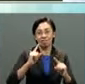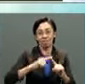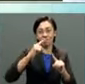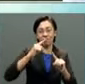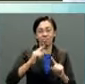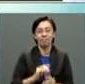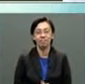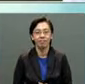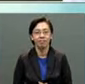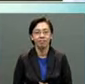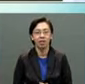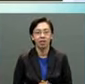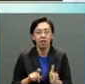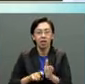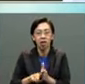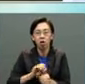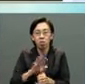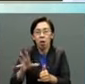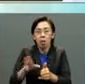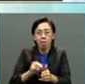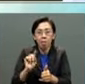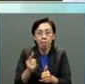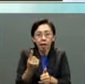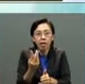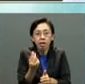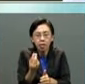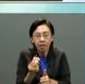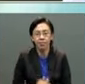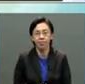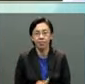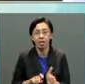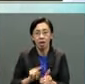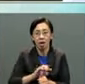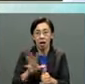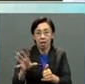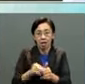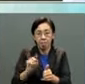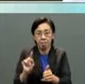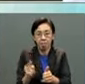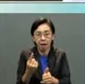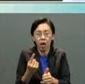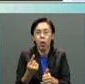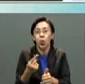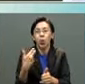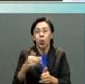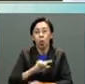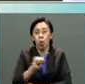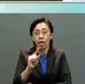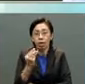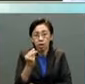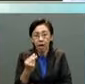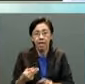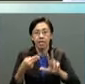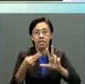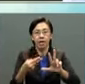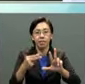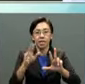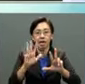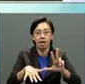เป็นรายใหม่ขึ้นมาเมื่อวานนี้สหรัฐอเมริกาอันดับที่1เลยนะครับเจอวันเดียวนี้